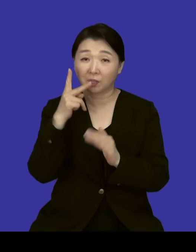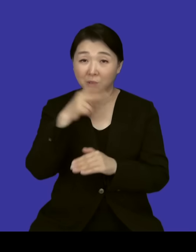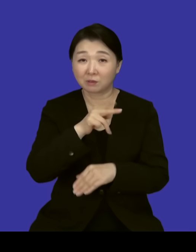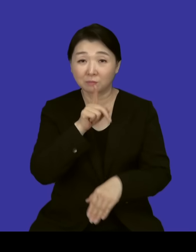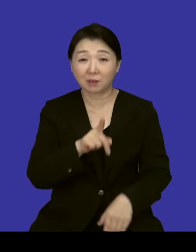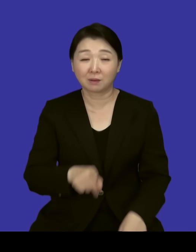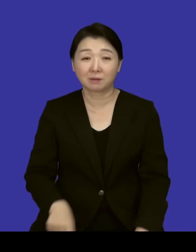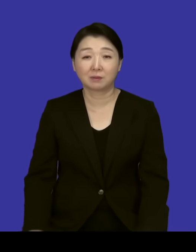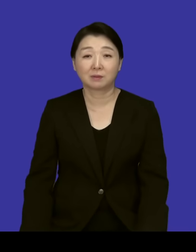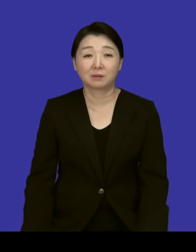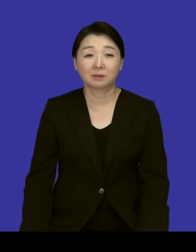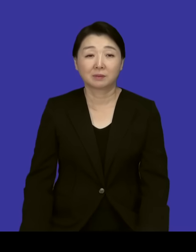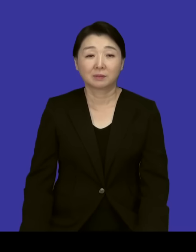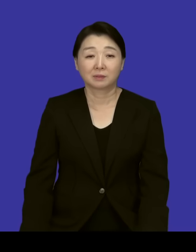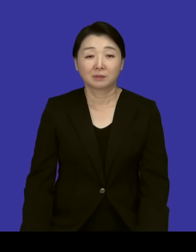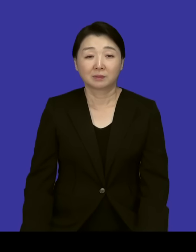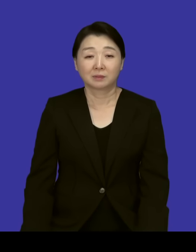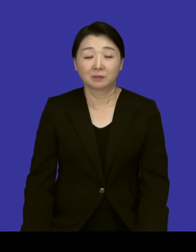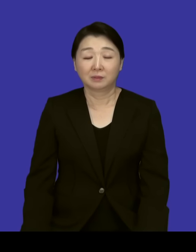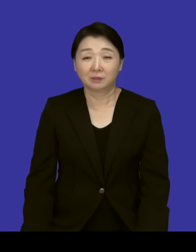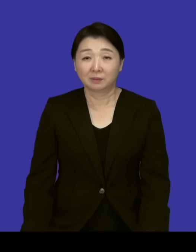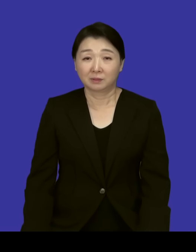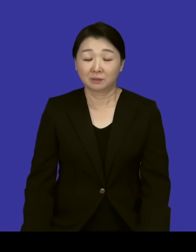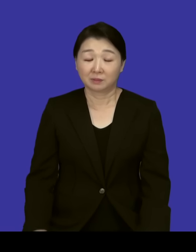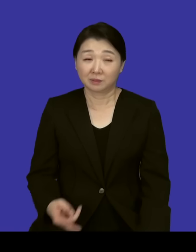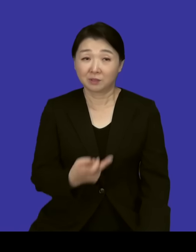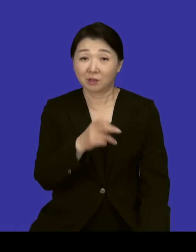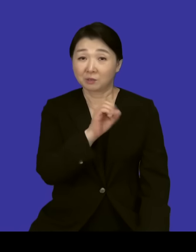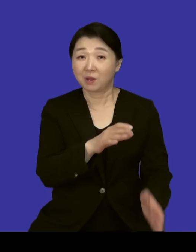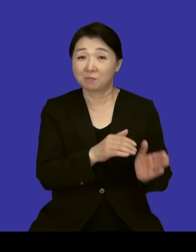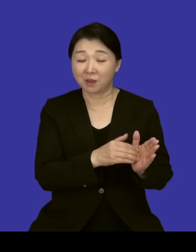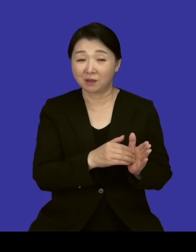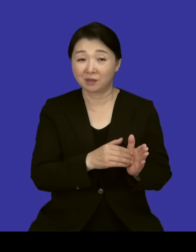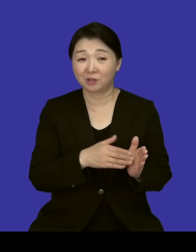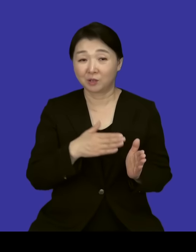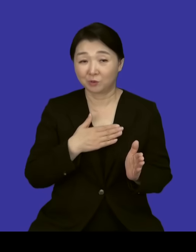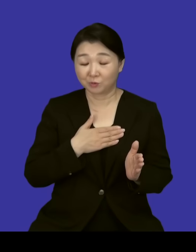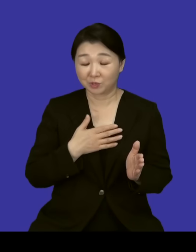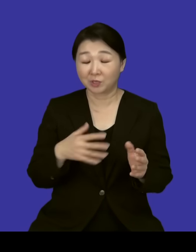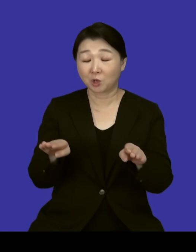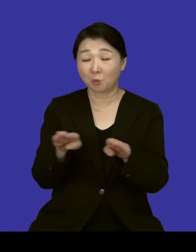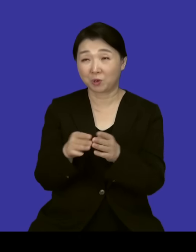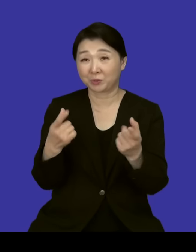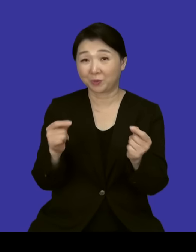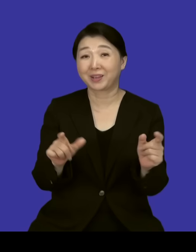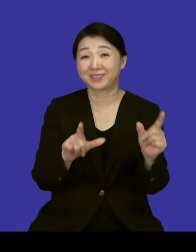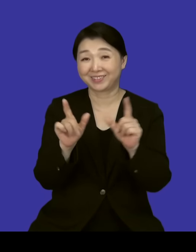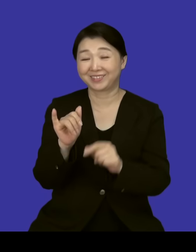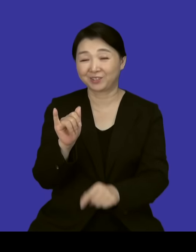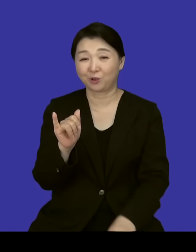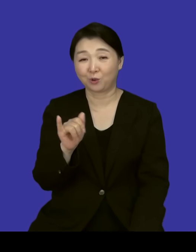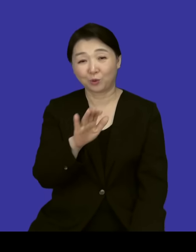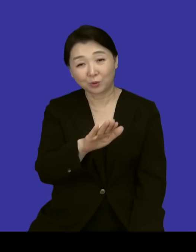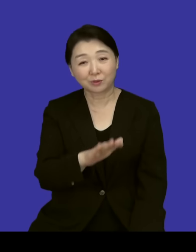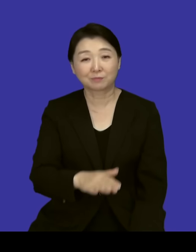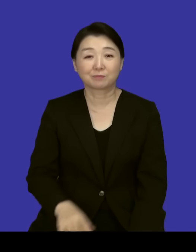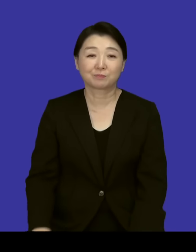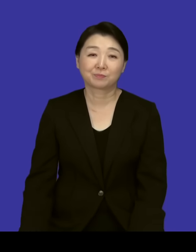끊는다는 거예요. 그리고 그 형님한테도 말씀드렸어요. 네. 저희 같은 건물에 계셔가지고 형님